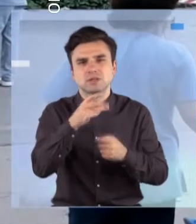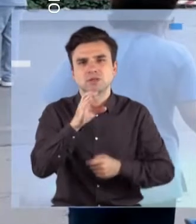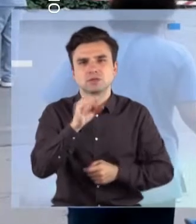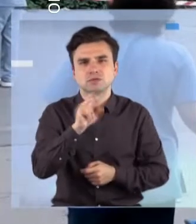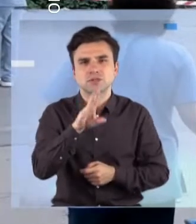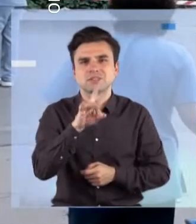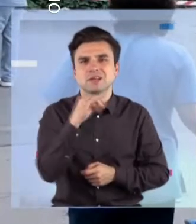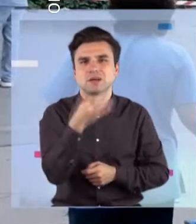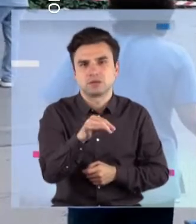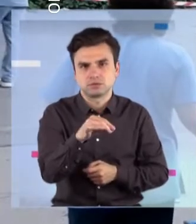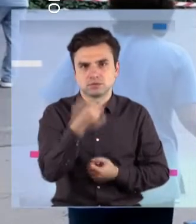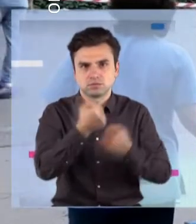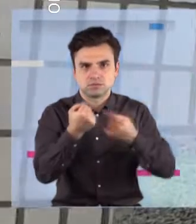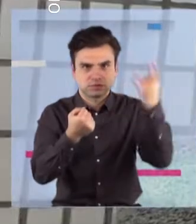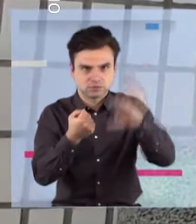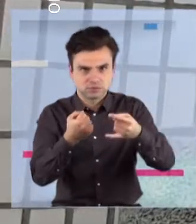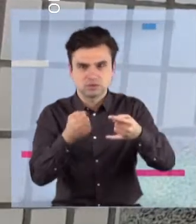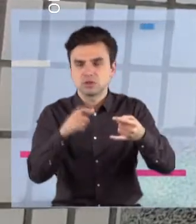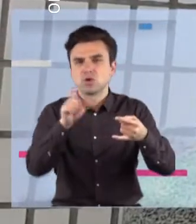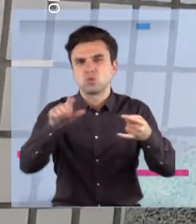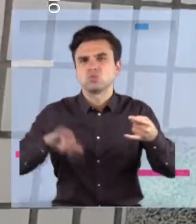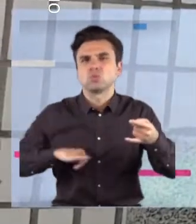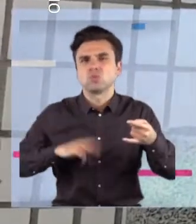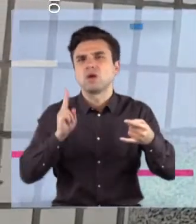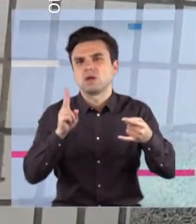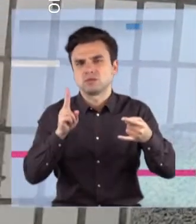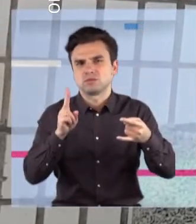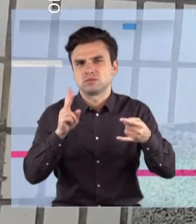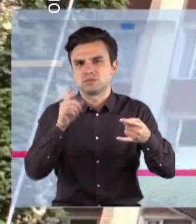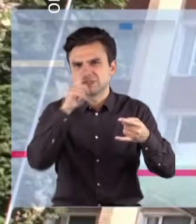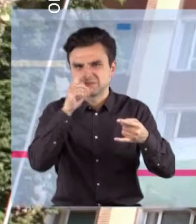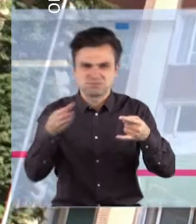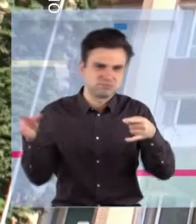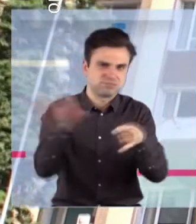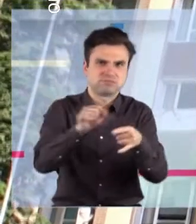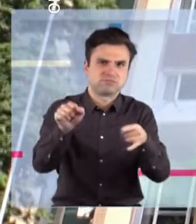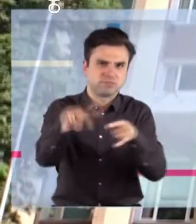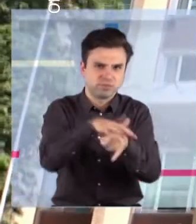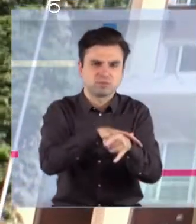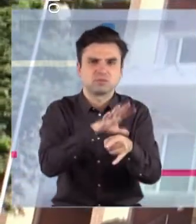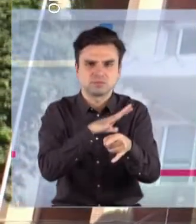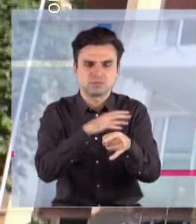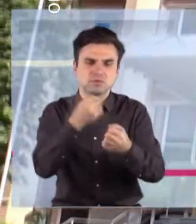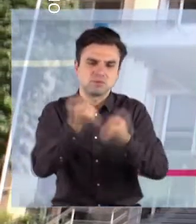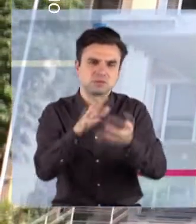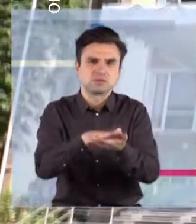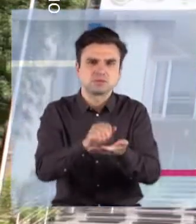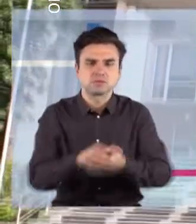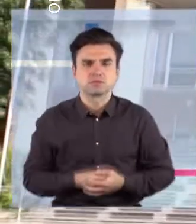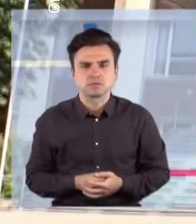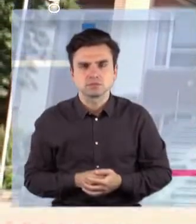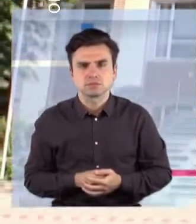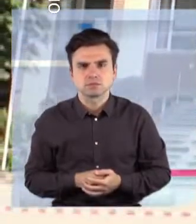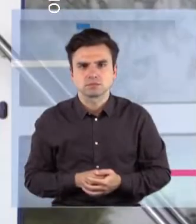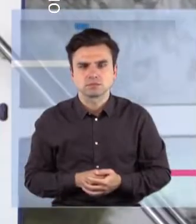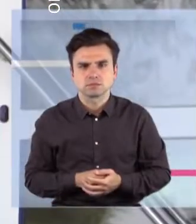всі повідомлення про замінування тих чи інших міських об'єктів виявилися хибними. Жодного разу спецслужби не виявили